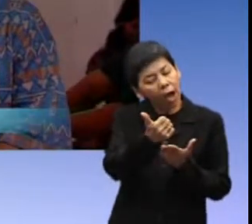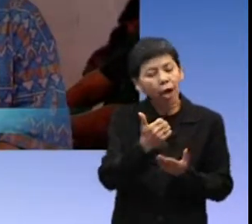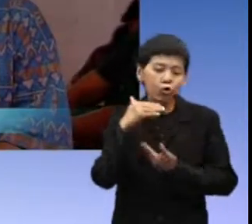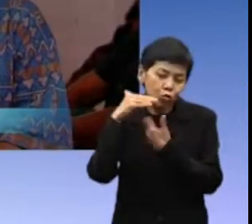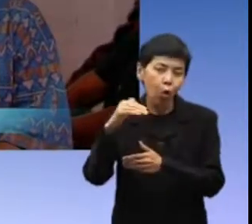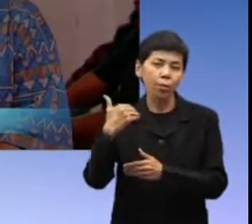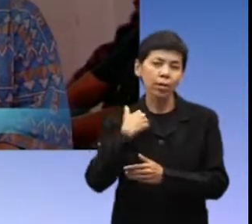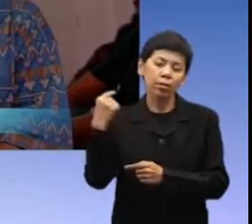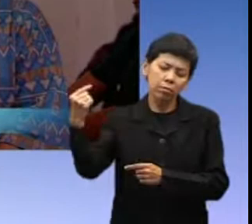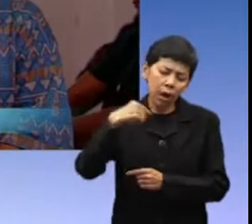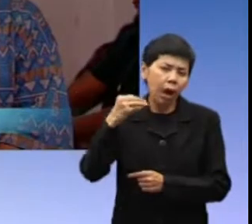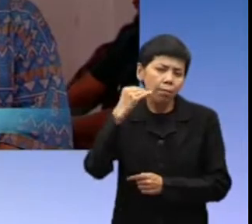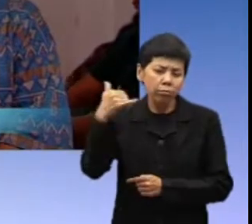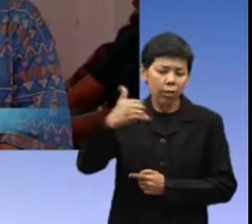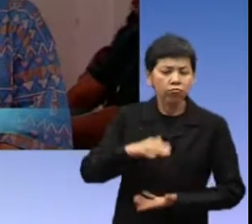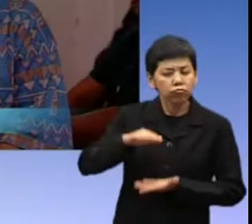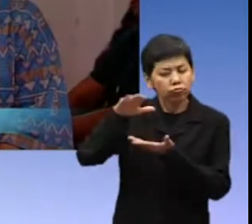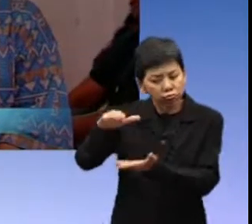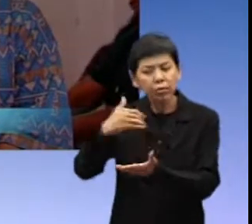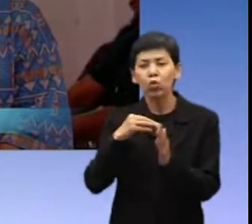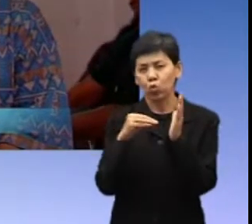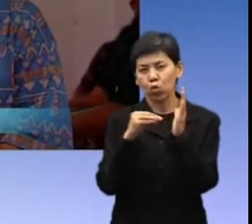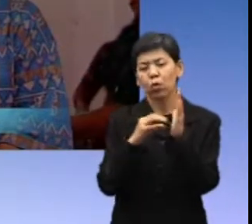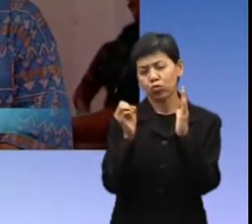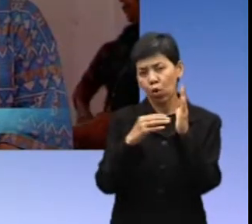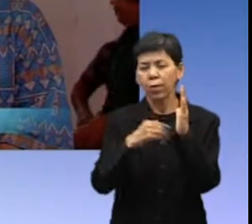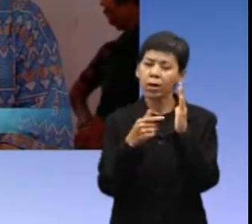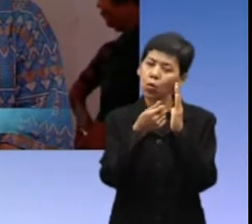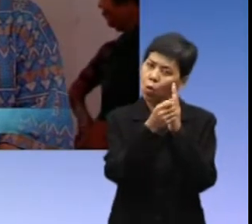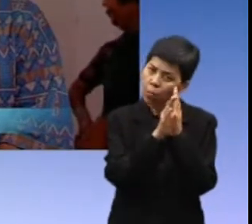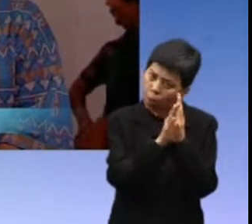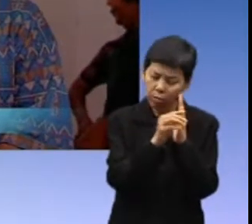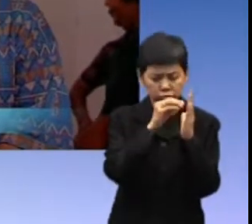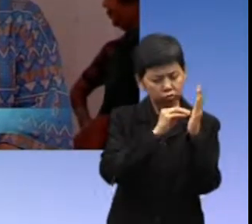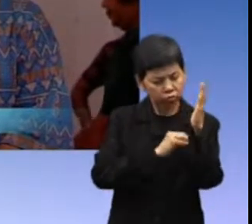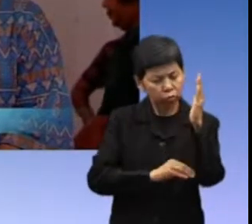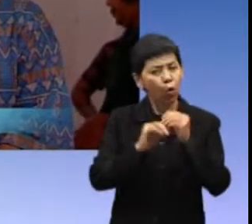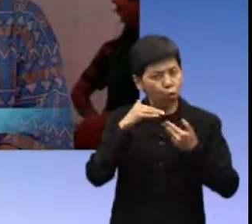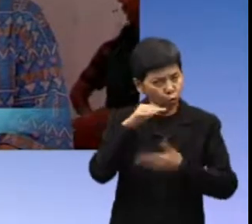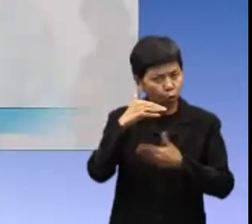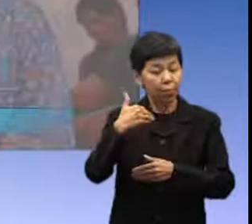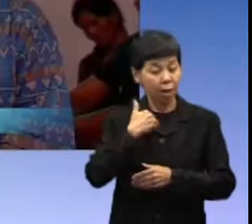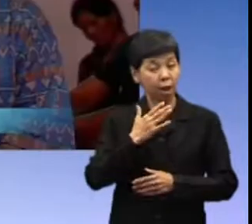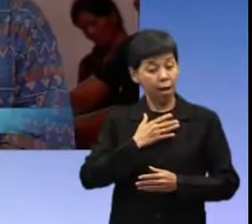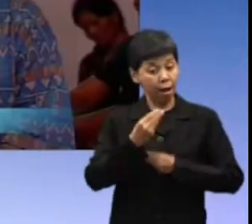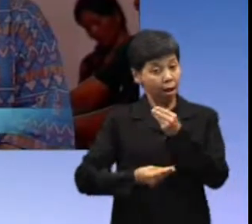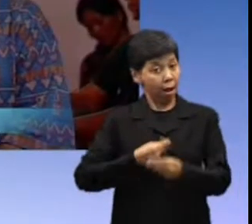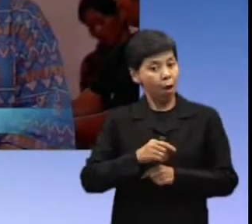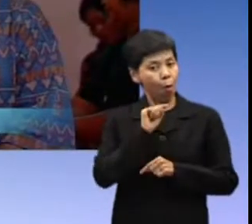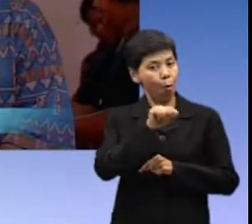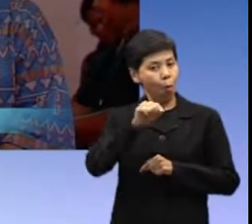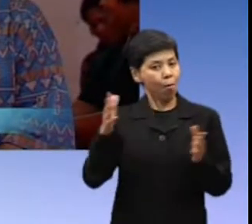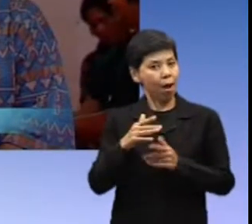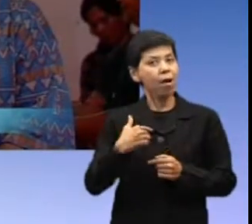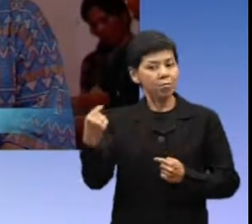คะมีลูกค้ามารับที่บ้านแล้วเราก็ส่งไปที่กรุงเทพที่อุบลแล้วก็ที่อื่นอีกค่ะตลาดก็เริ่มขย